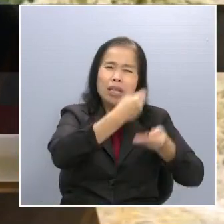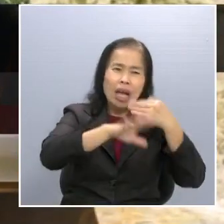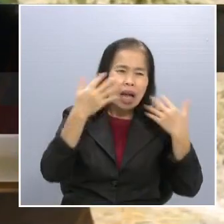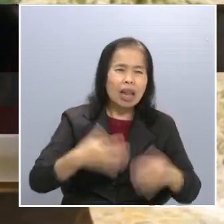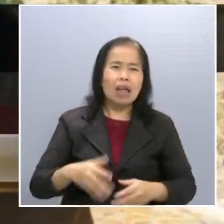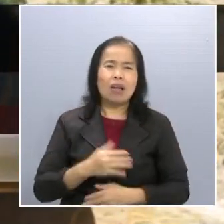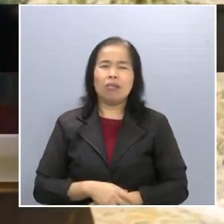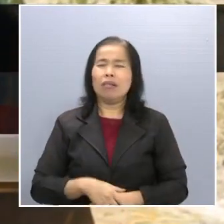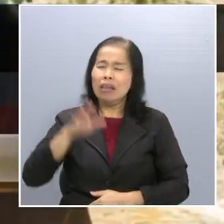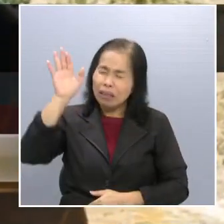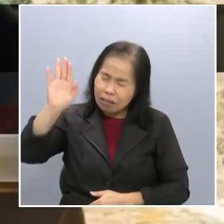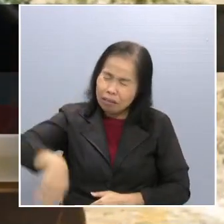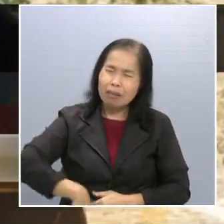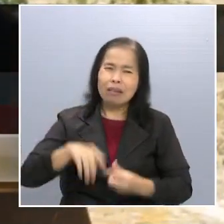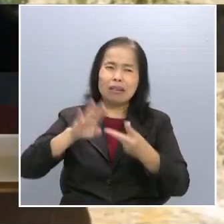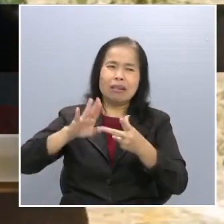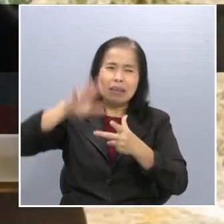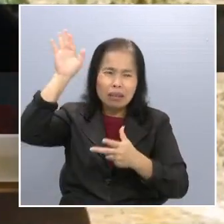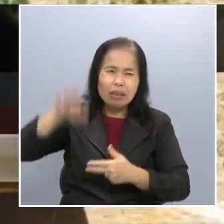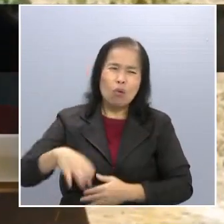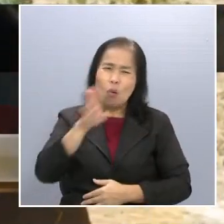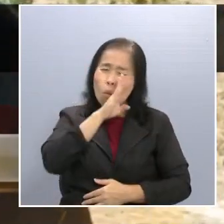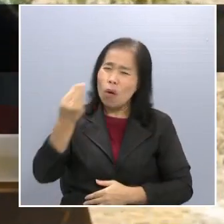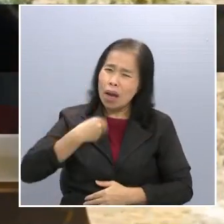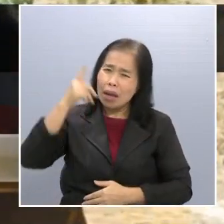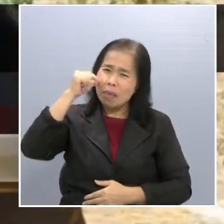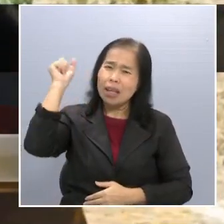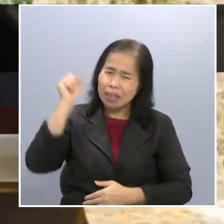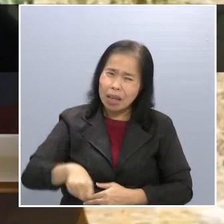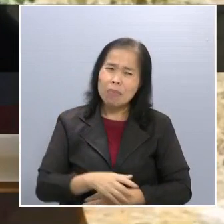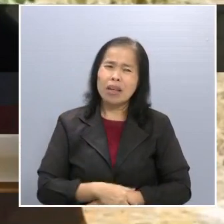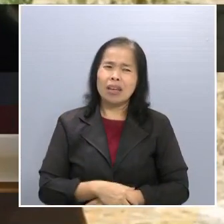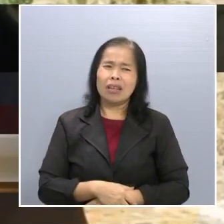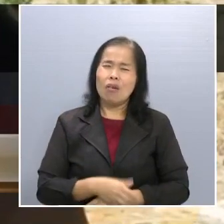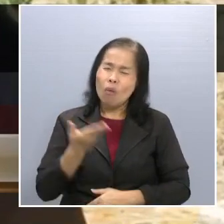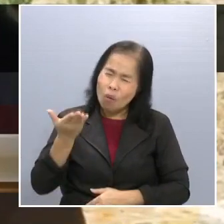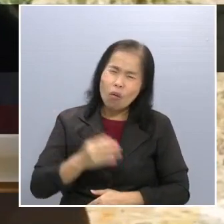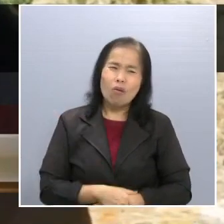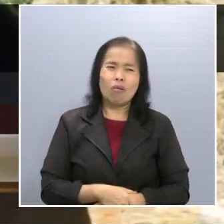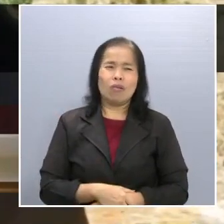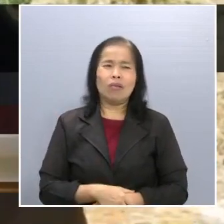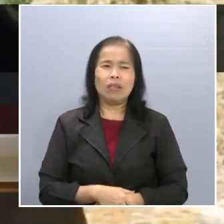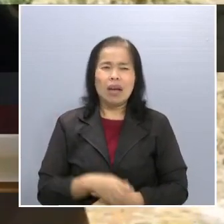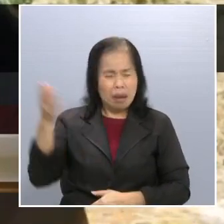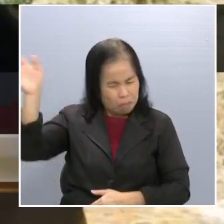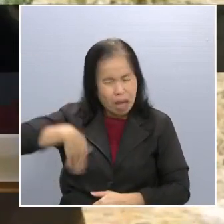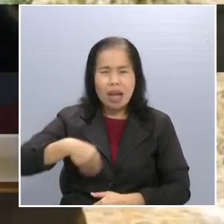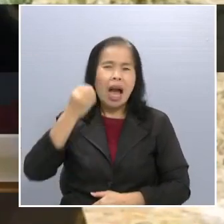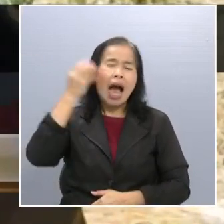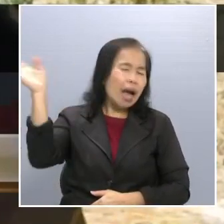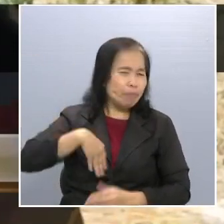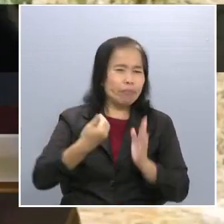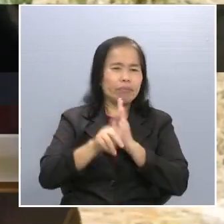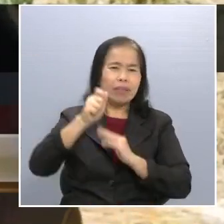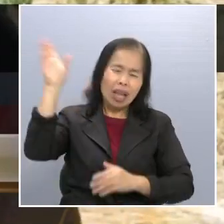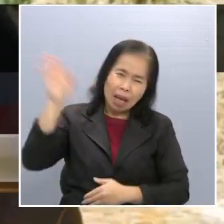อ้ยมึงบ่ตัวกูมึงกันมึงอยู่ดีไม่แห้งเด้อให้มึงบ่มึงไกล กลับขึ้นมา ให้มึงกลับขึ้นมาไปเ